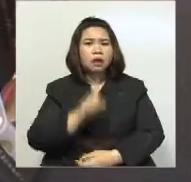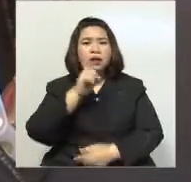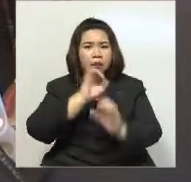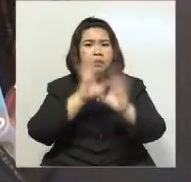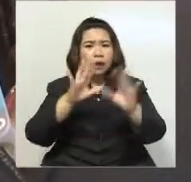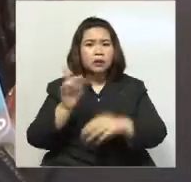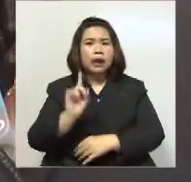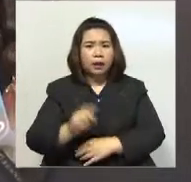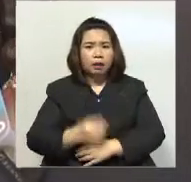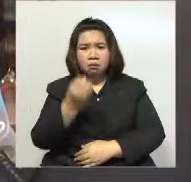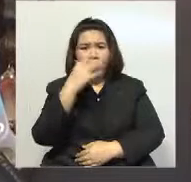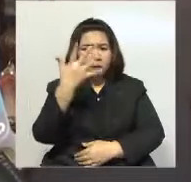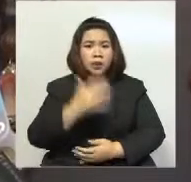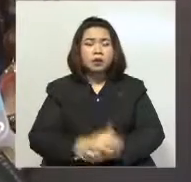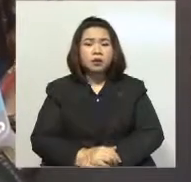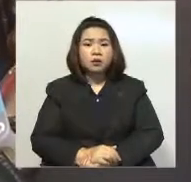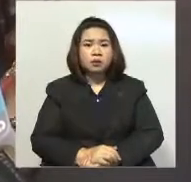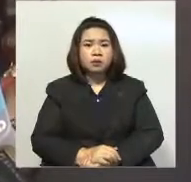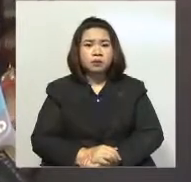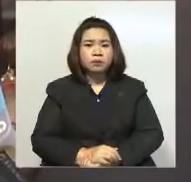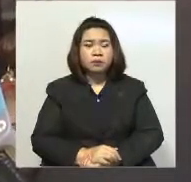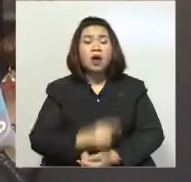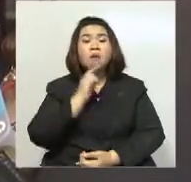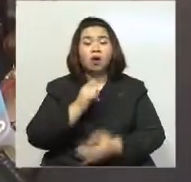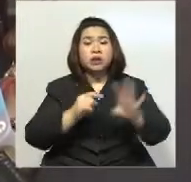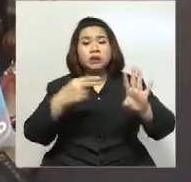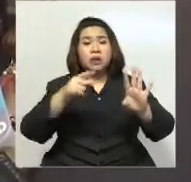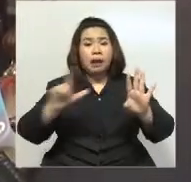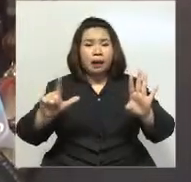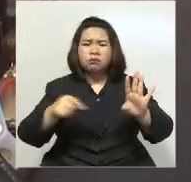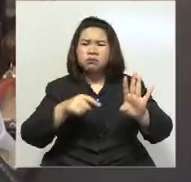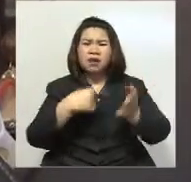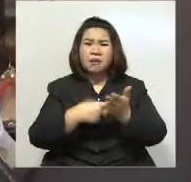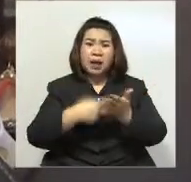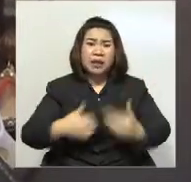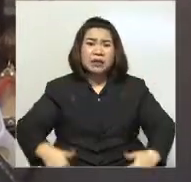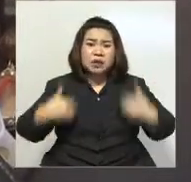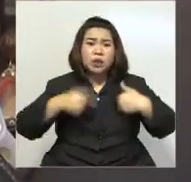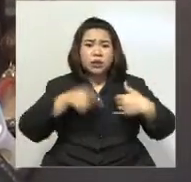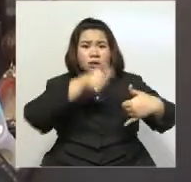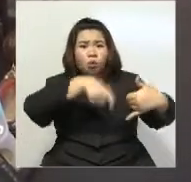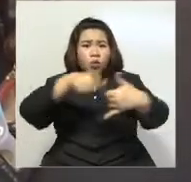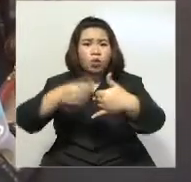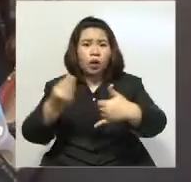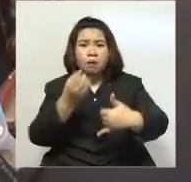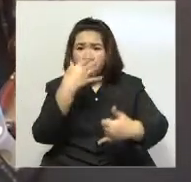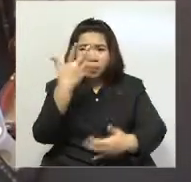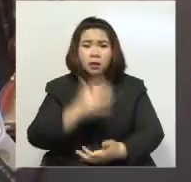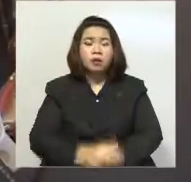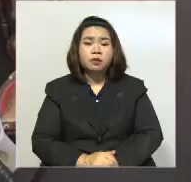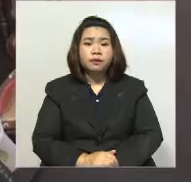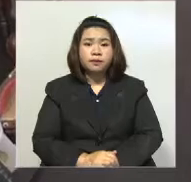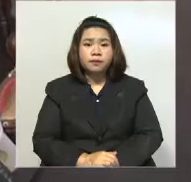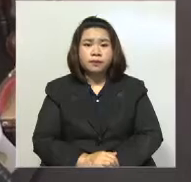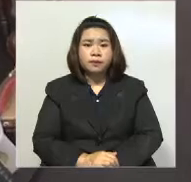งใสก็ไม่ได้คำตอบแล้วใน 40,000 ล้านบาทไปประกันจริงๆกี่รายก็ไม่ได้คำตอบ